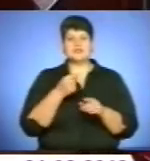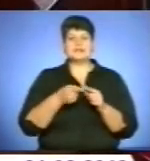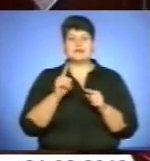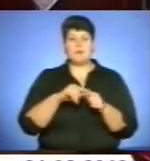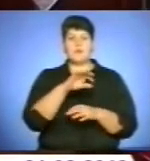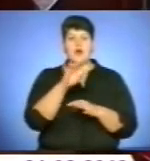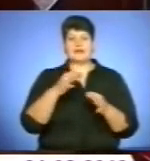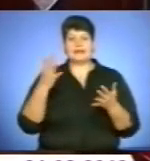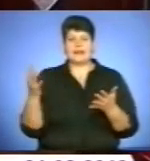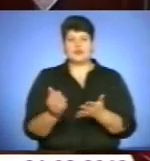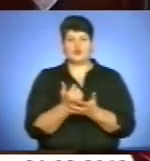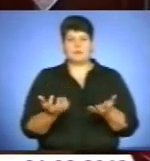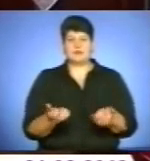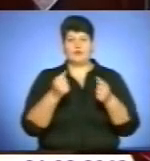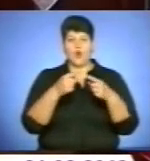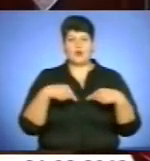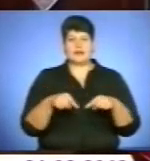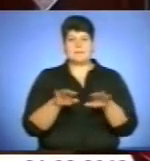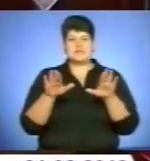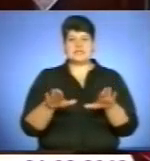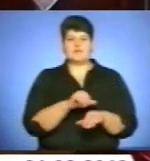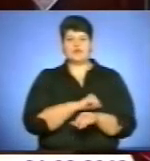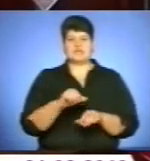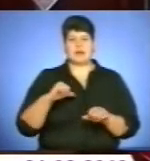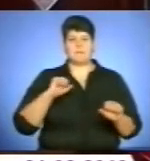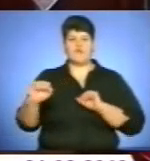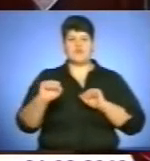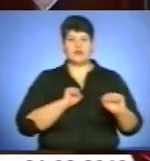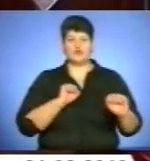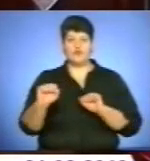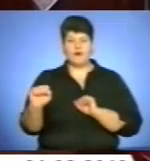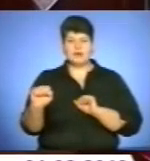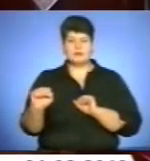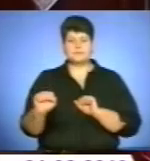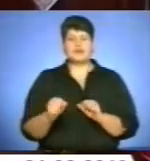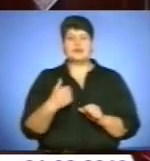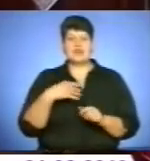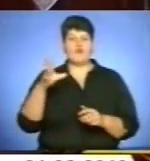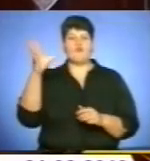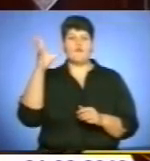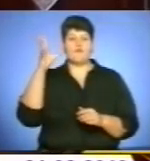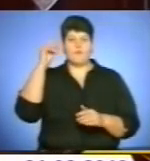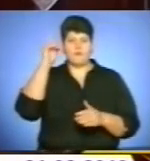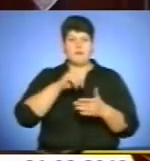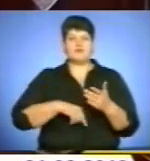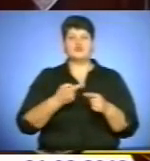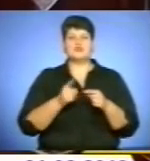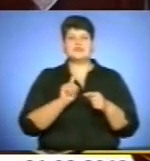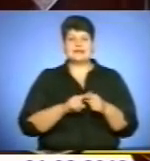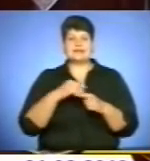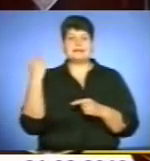підтримку в органів місцевого самоврядування. Я впевнений, що це дуже цікавий проєкт,